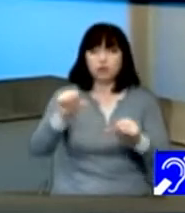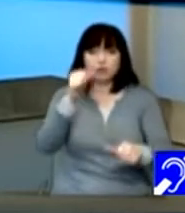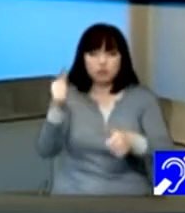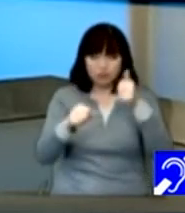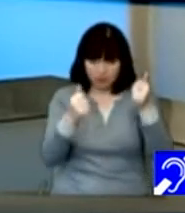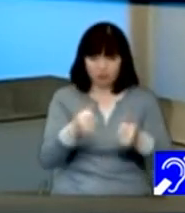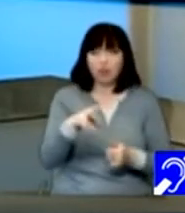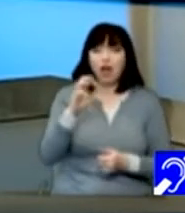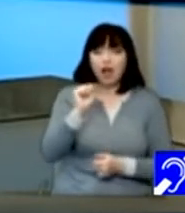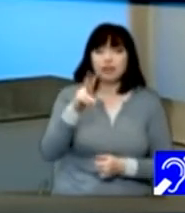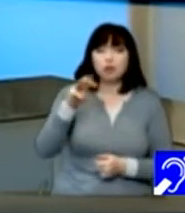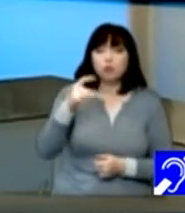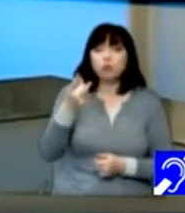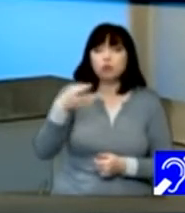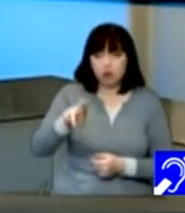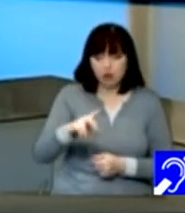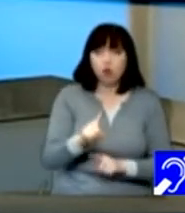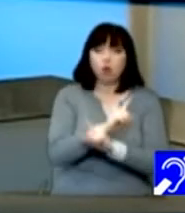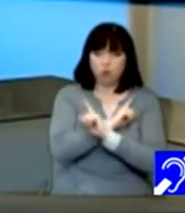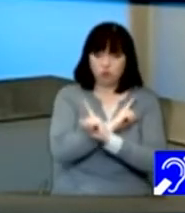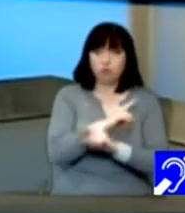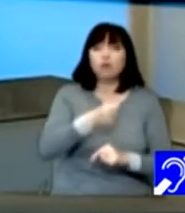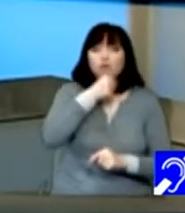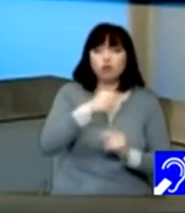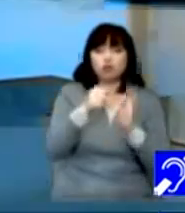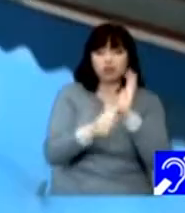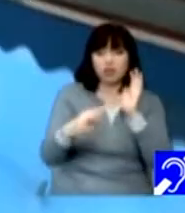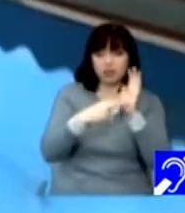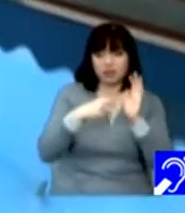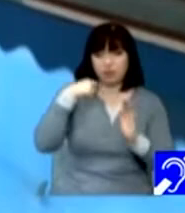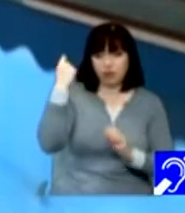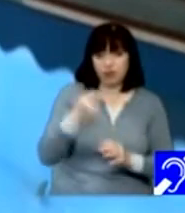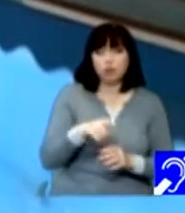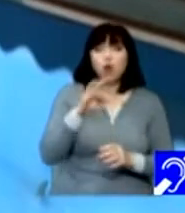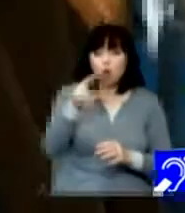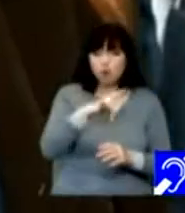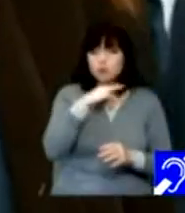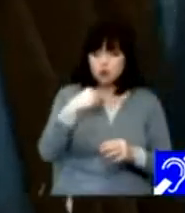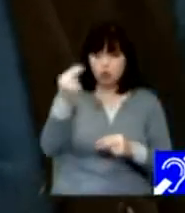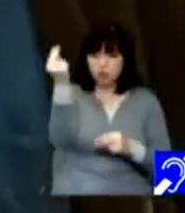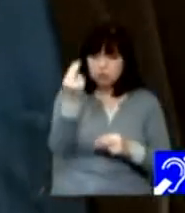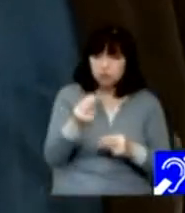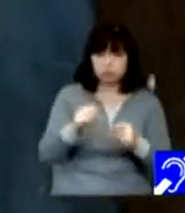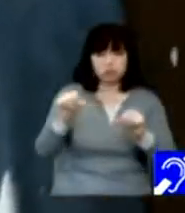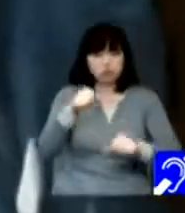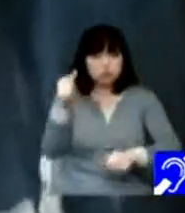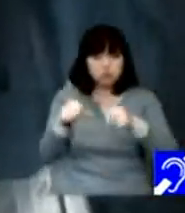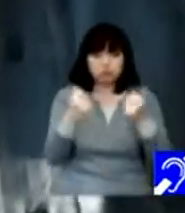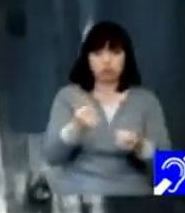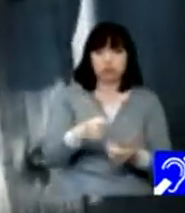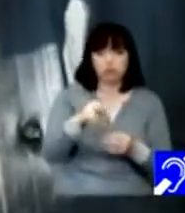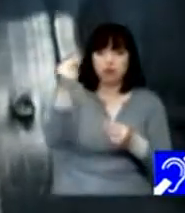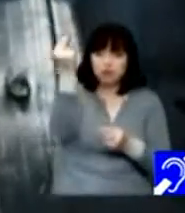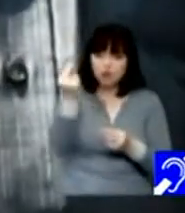basarabean Andrei Mudrea s-a stins din viață la vârsta de 67 de ani. E autorul unor cunoscute lucrări de pictură, grafică